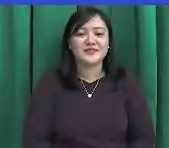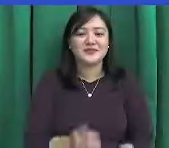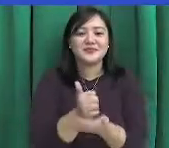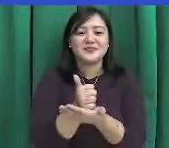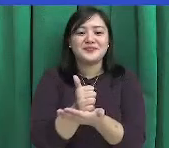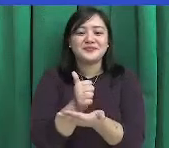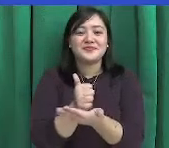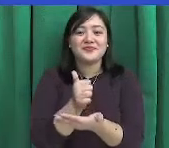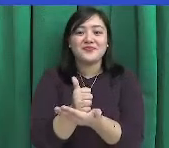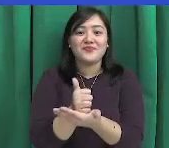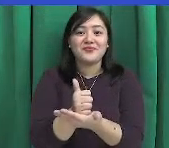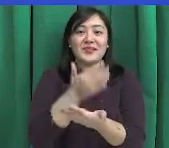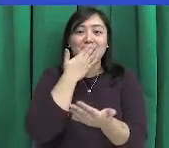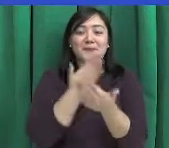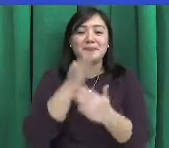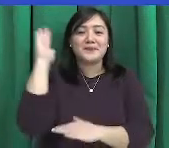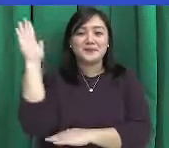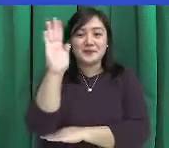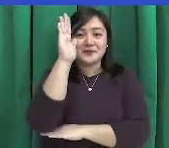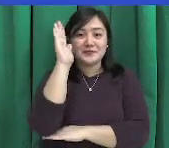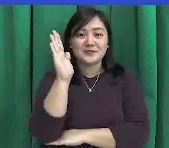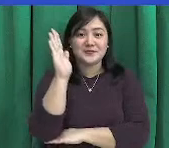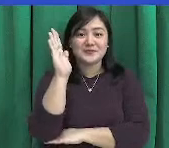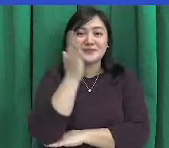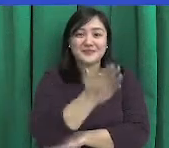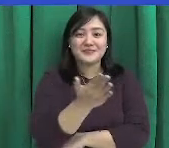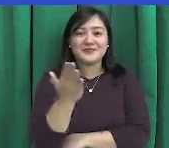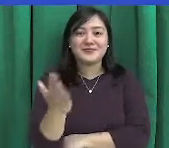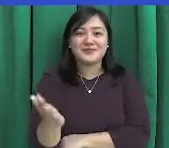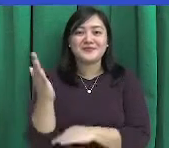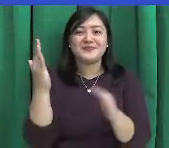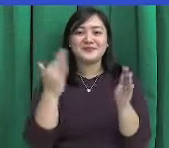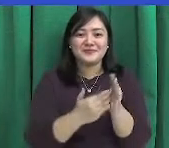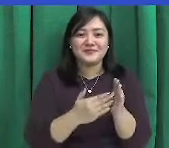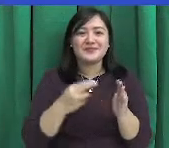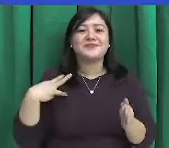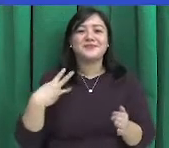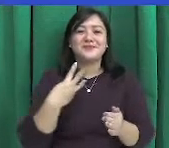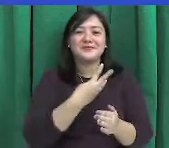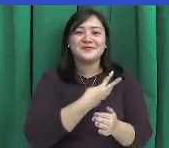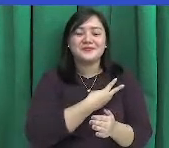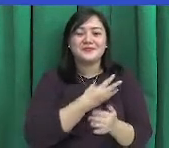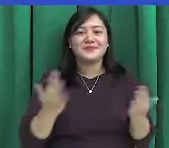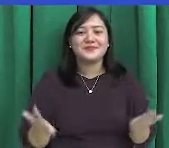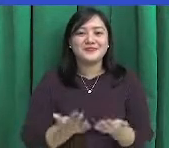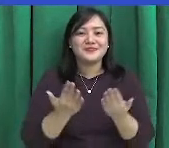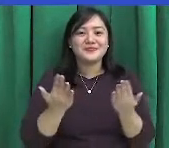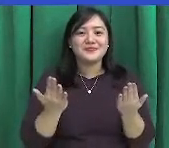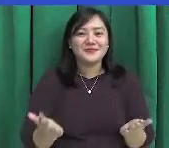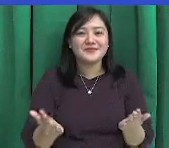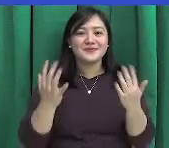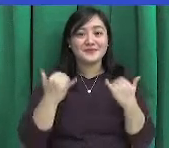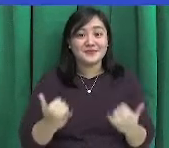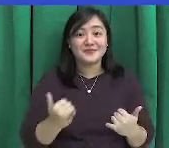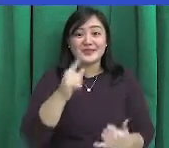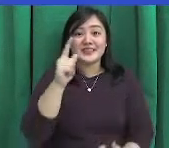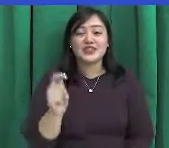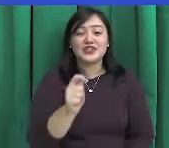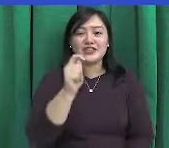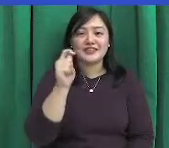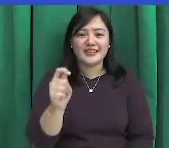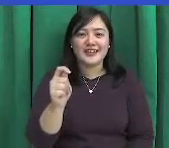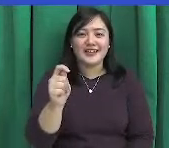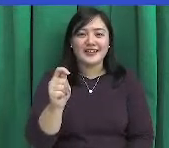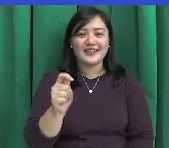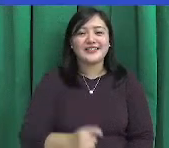Alright, magandang tanghali po muli sa inyo mga kapatid. At kami po ay bumabalik po sa inyo sa araw ng Martes. No, napakabilis